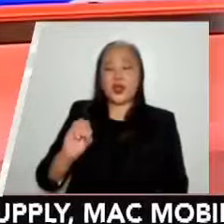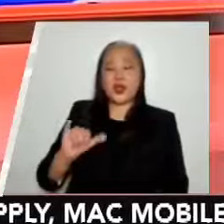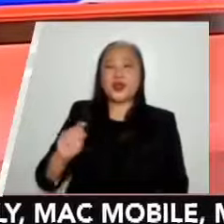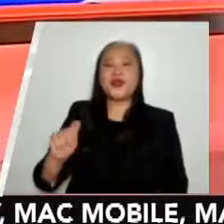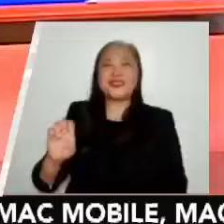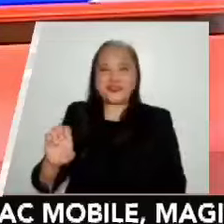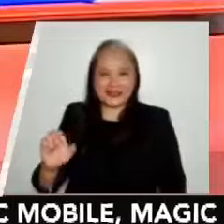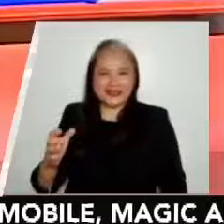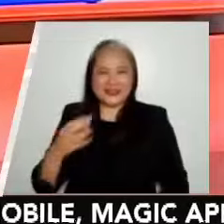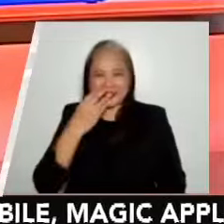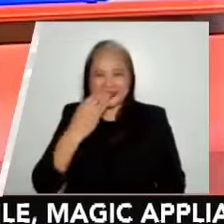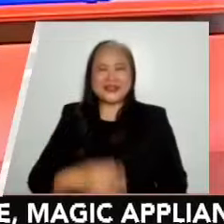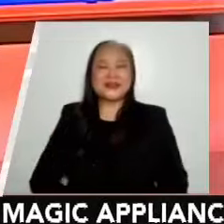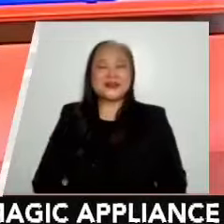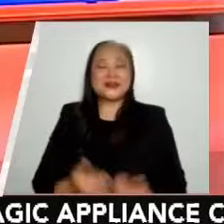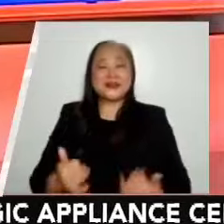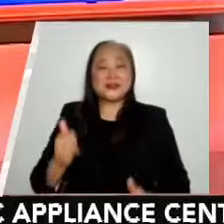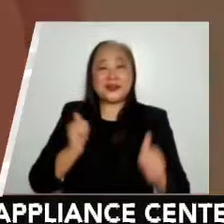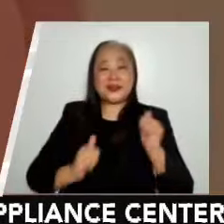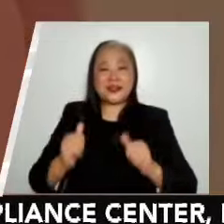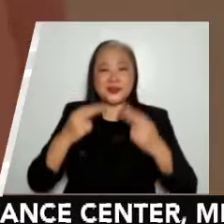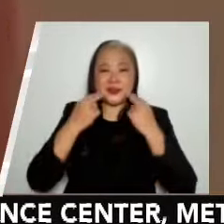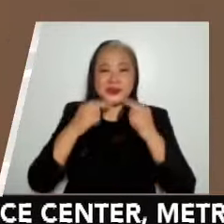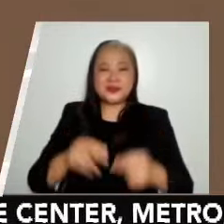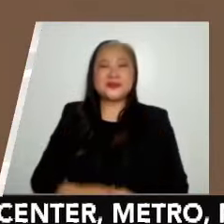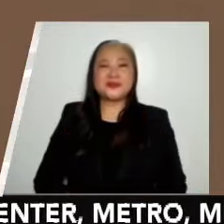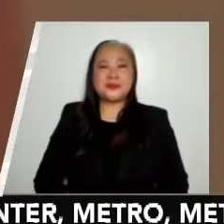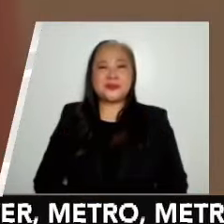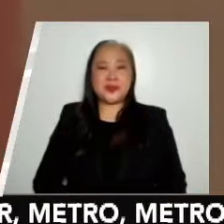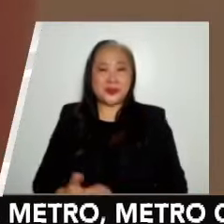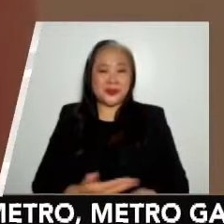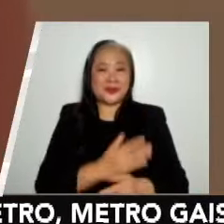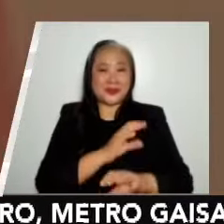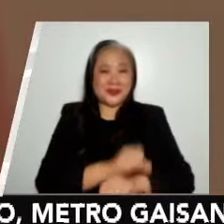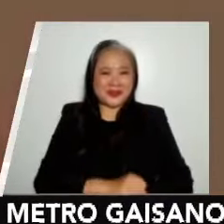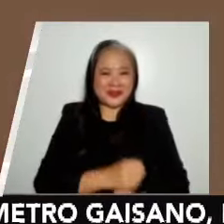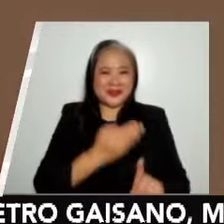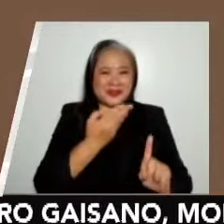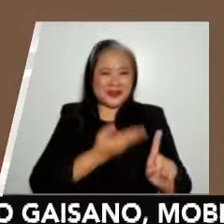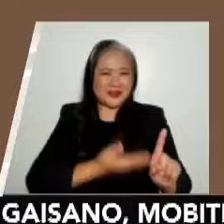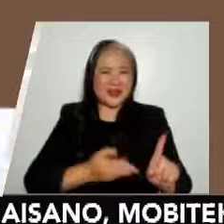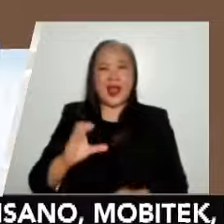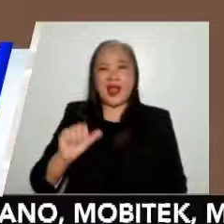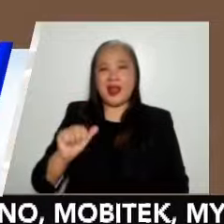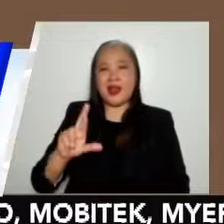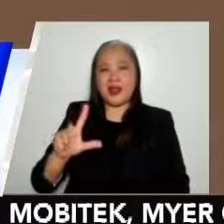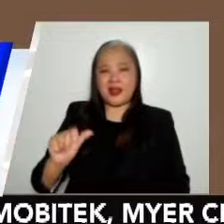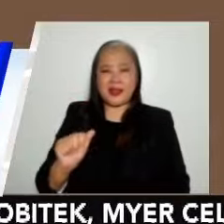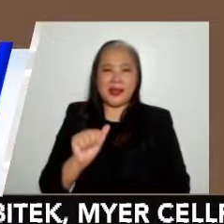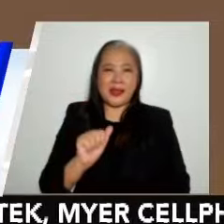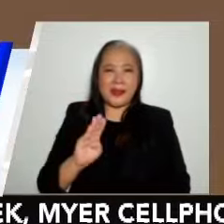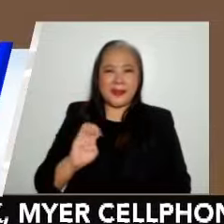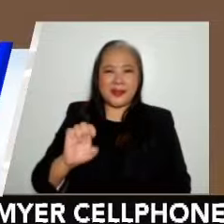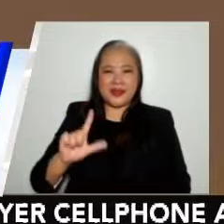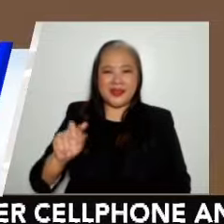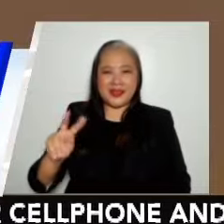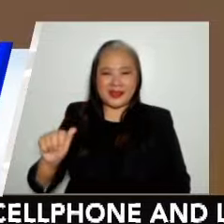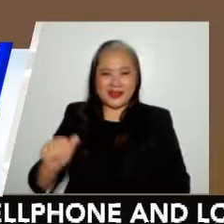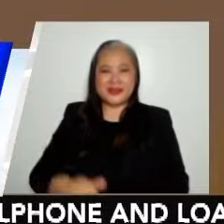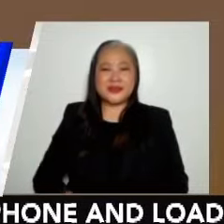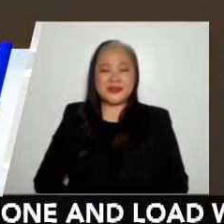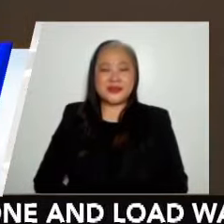na po tayo, mga kapuso. May newfound hobby yata si Kapuso Primetime Goddess, Carla Abellana. G! Darin kasi siya sa pag-share ng